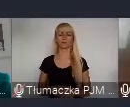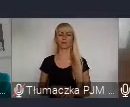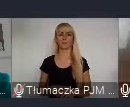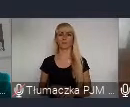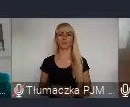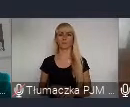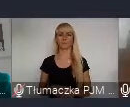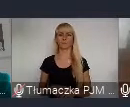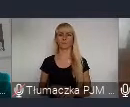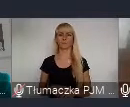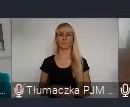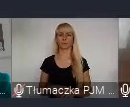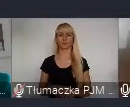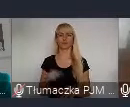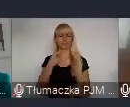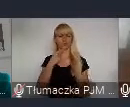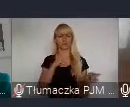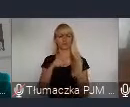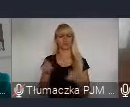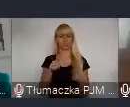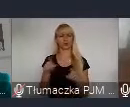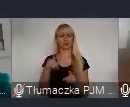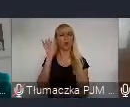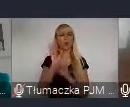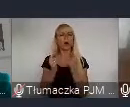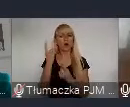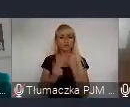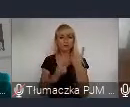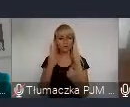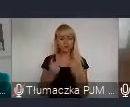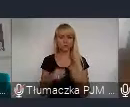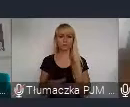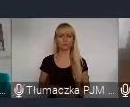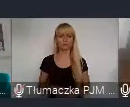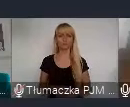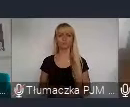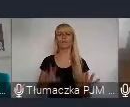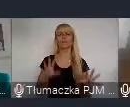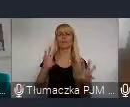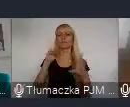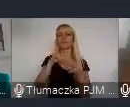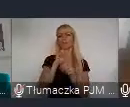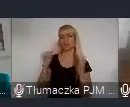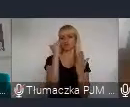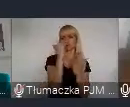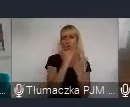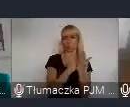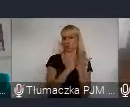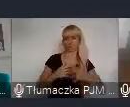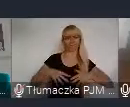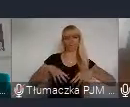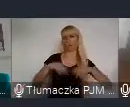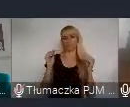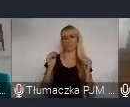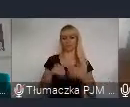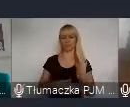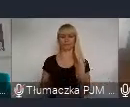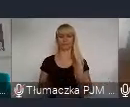Co to oznacza dla nas praktycznie? To, że występują tutaj tak zwane warunki wstępne, ex ante, czyli